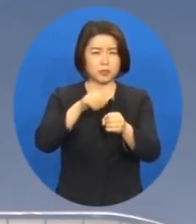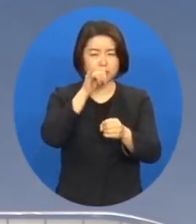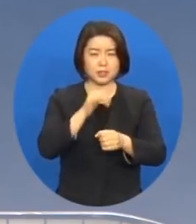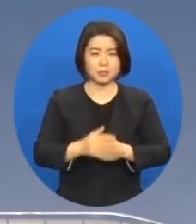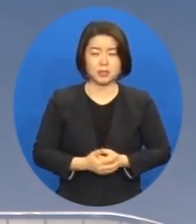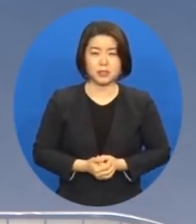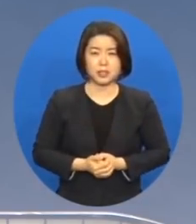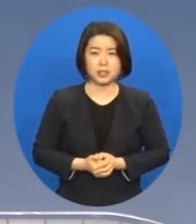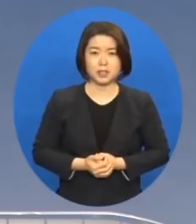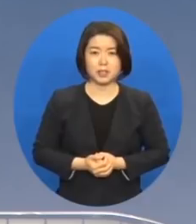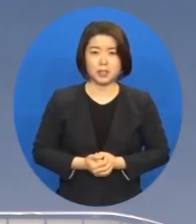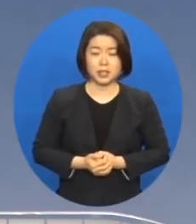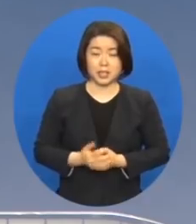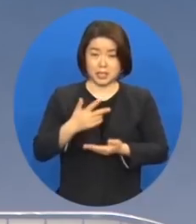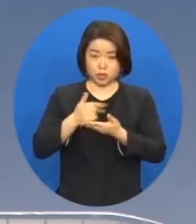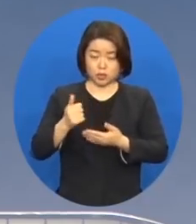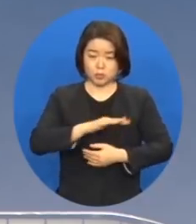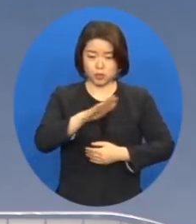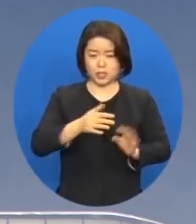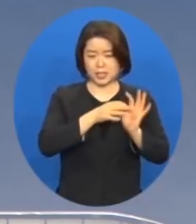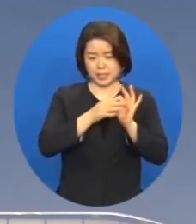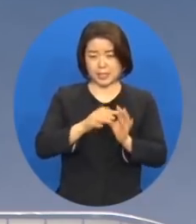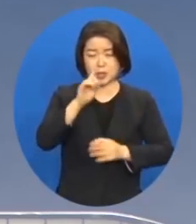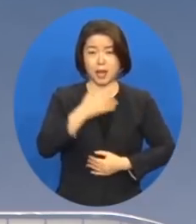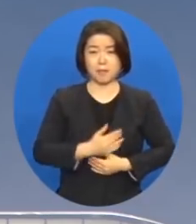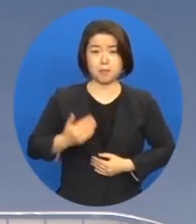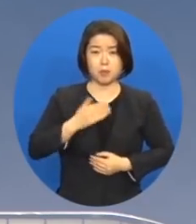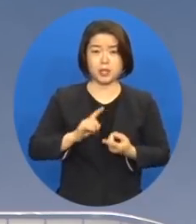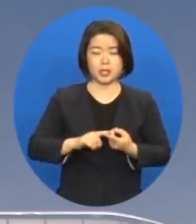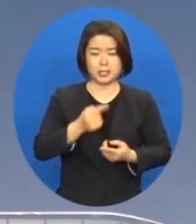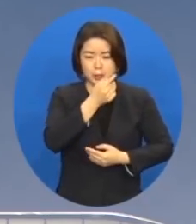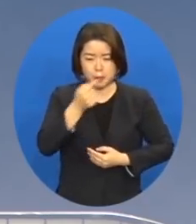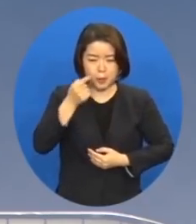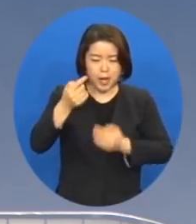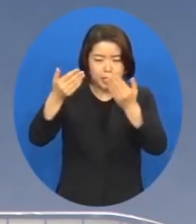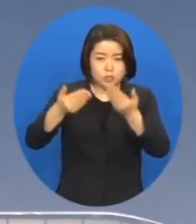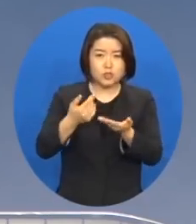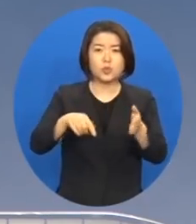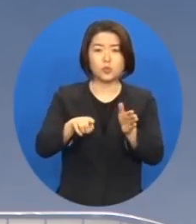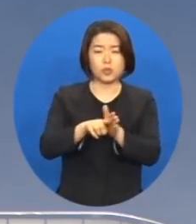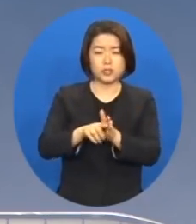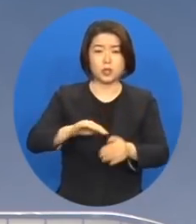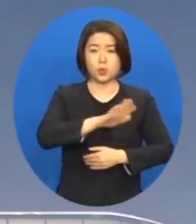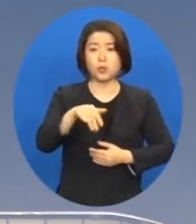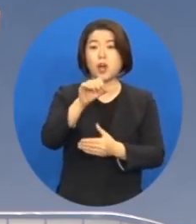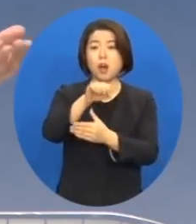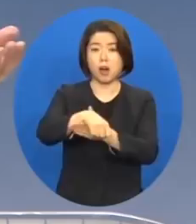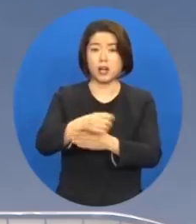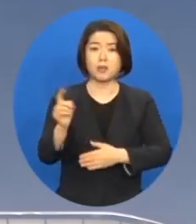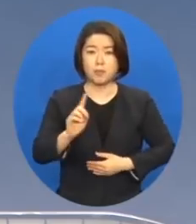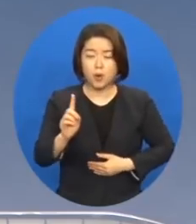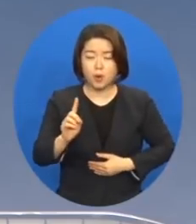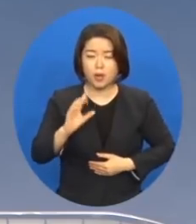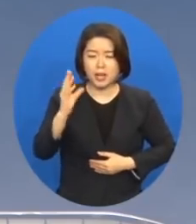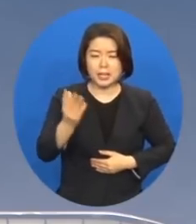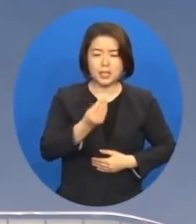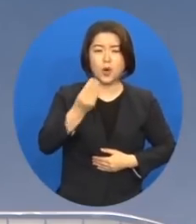우리가 계속 주님과 우리가 한 몸인 것을 계속 확인시켜 주시려고 우리에게 허락하신 것이